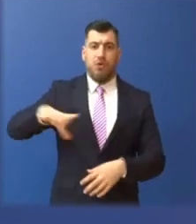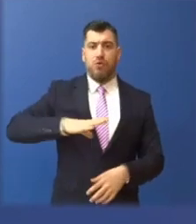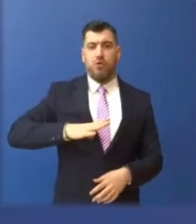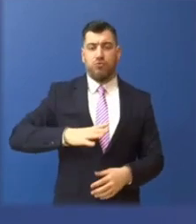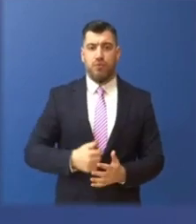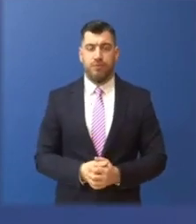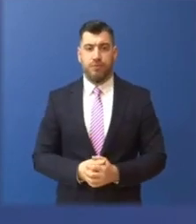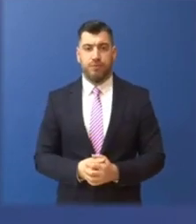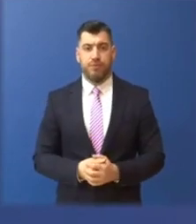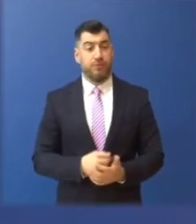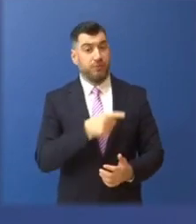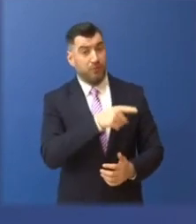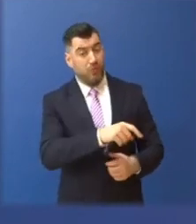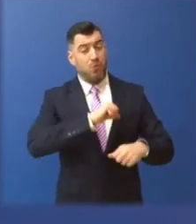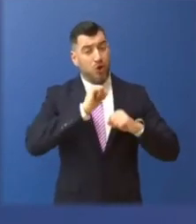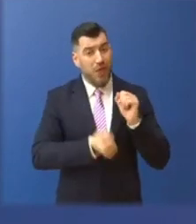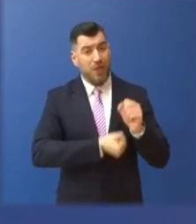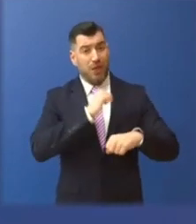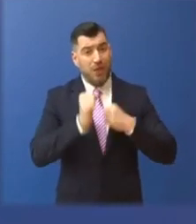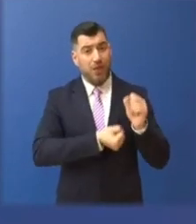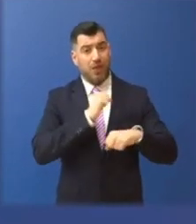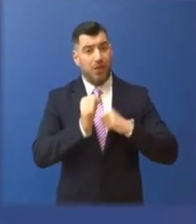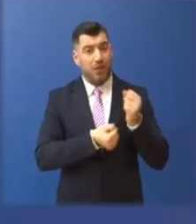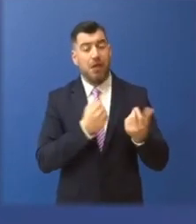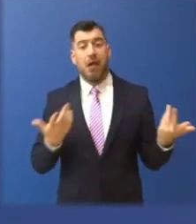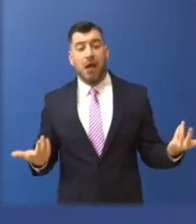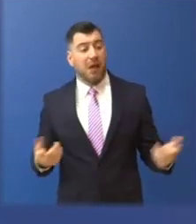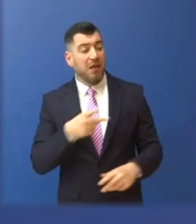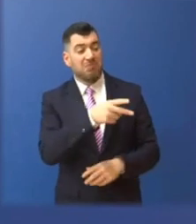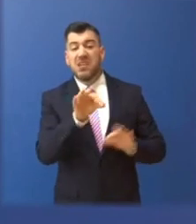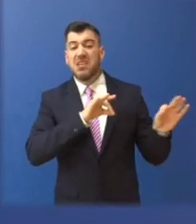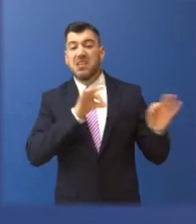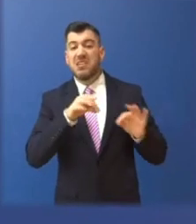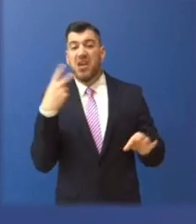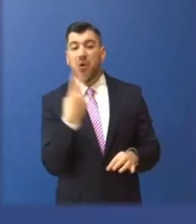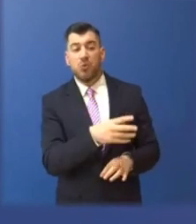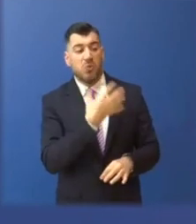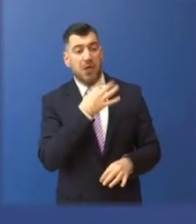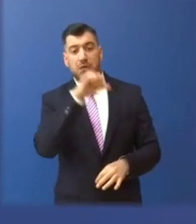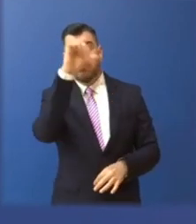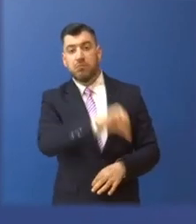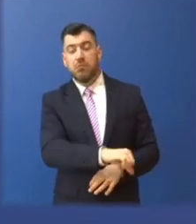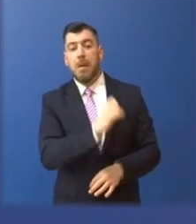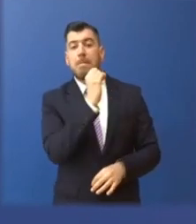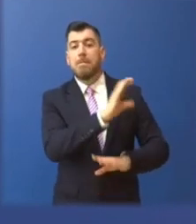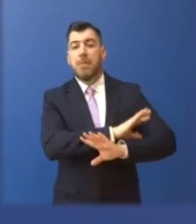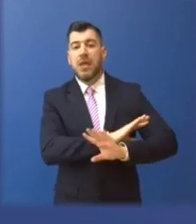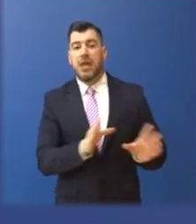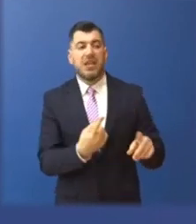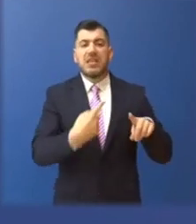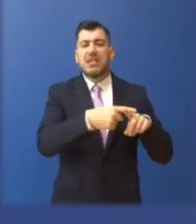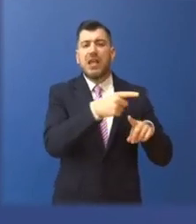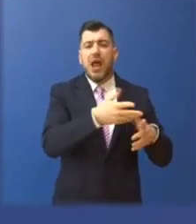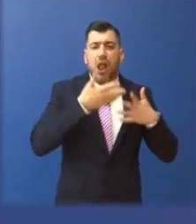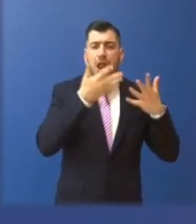Όσο και αν αγωνίζεται, η εκμυδενισμένη πολιτική του αξιοπιστία και ο απόλυτος πολλακισμός που διακρίνει